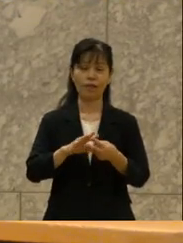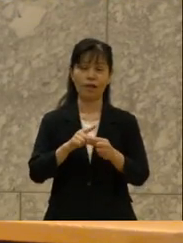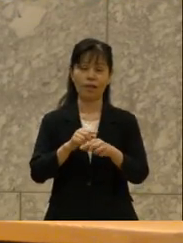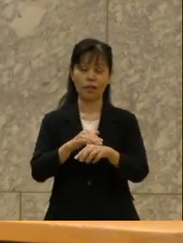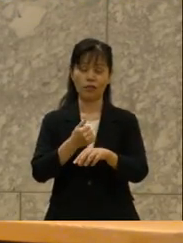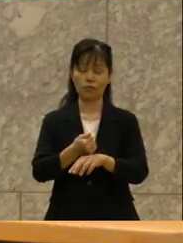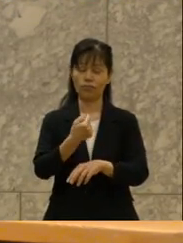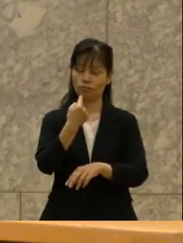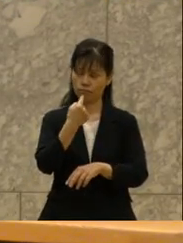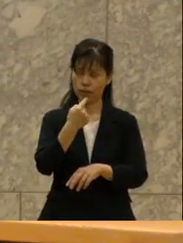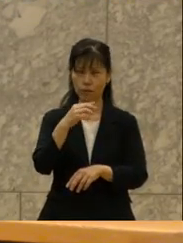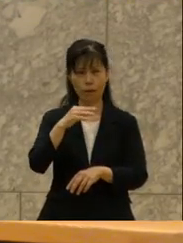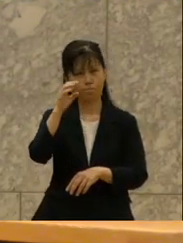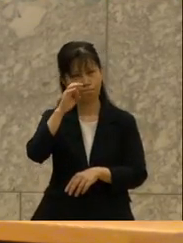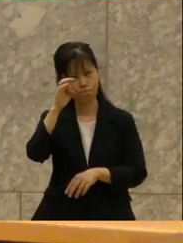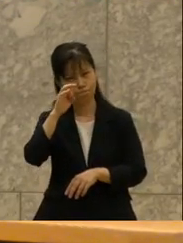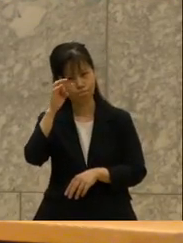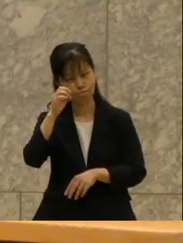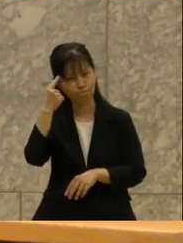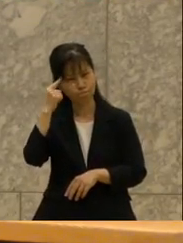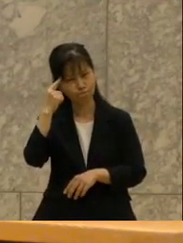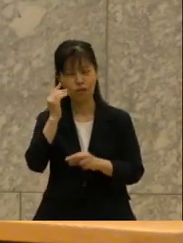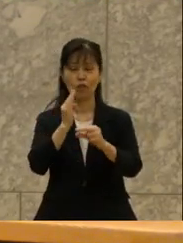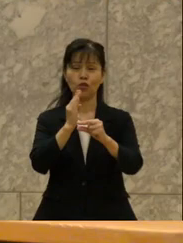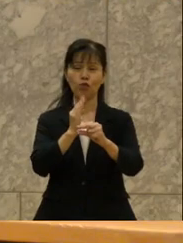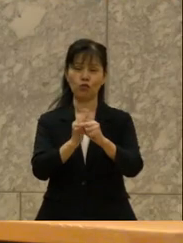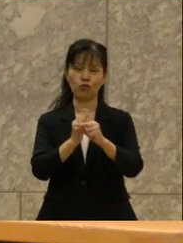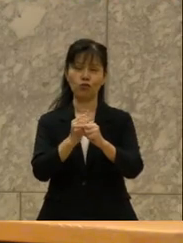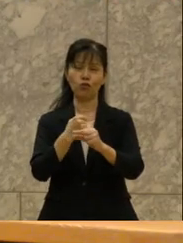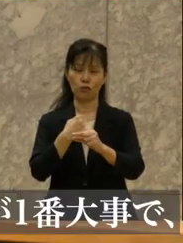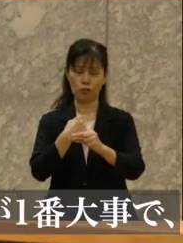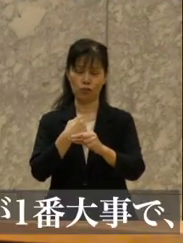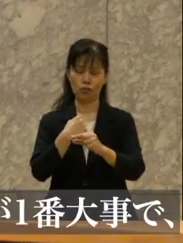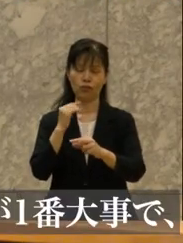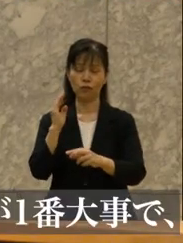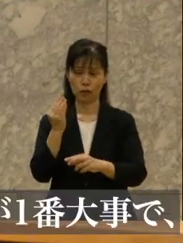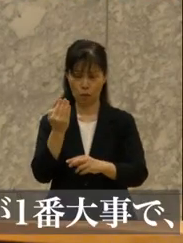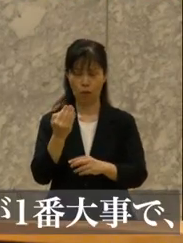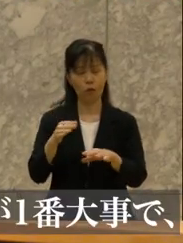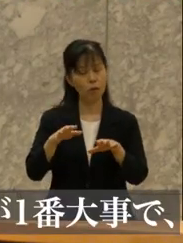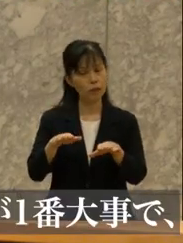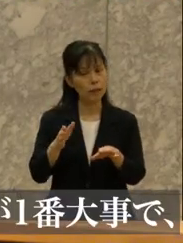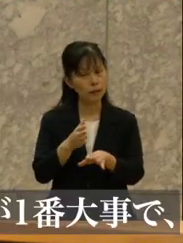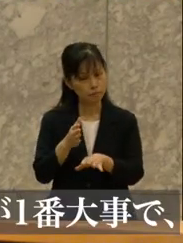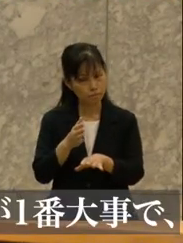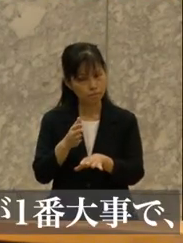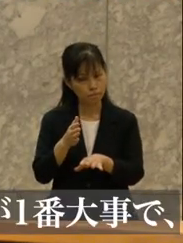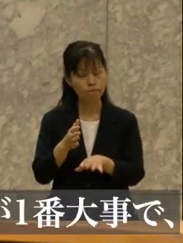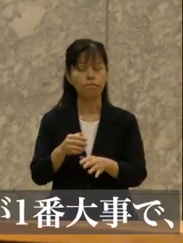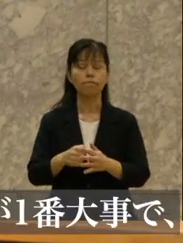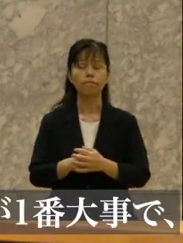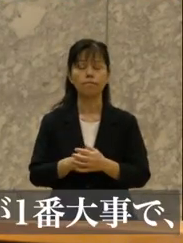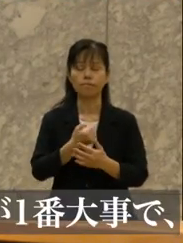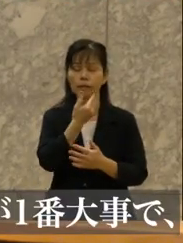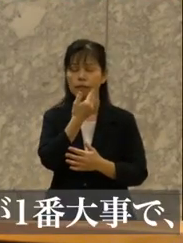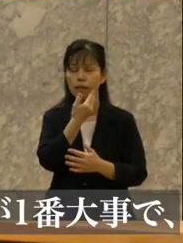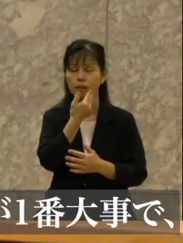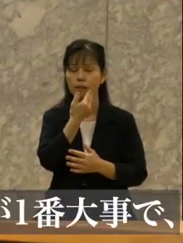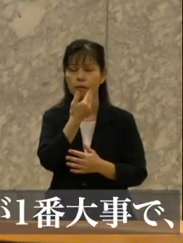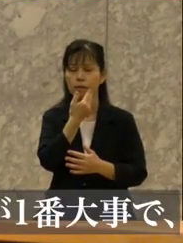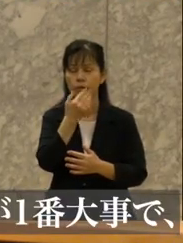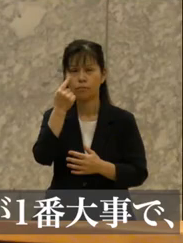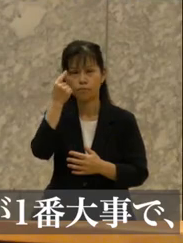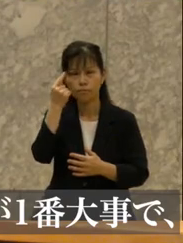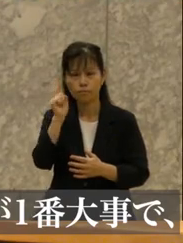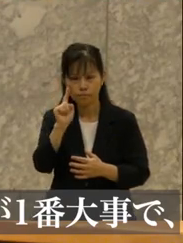まだ模索してる部分は大きい多いんですけど最近の中ではやっぱり大切なこと